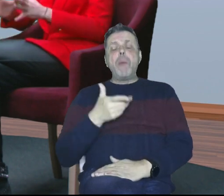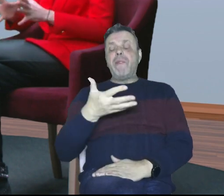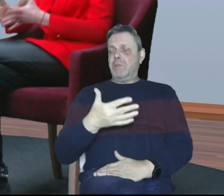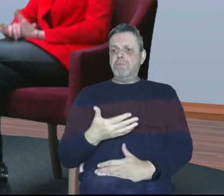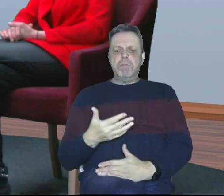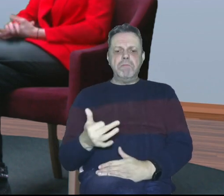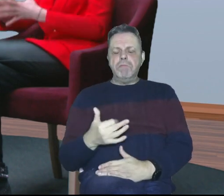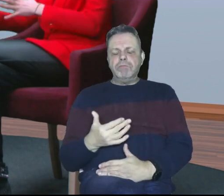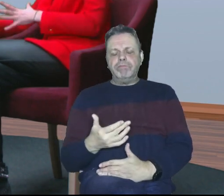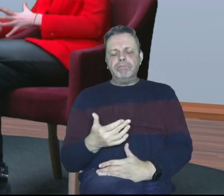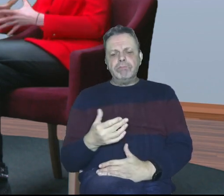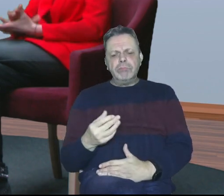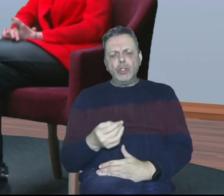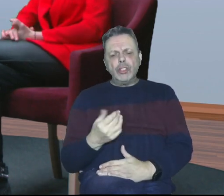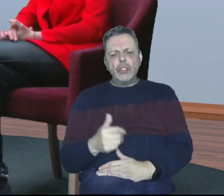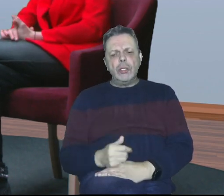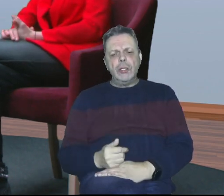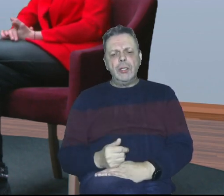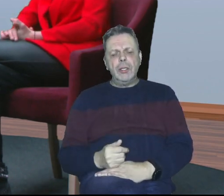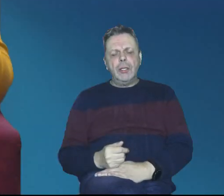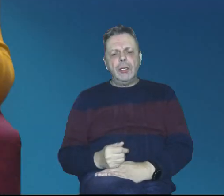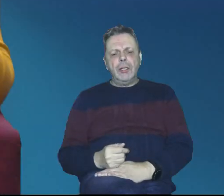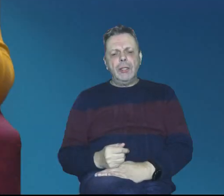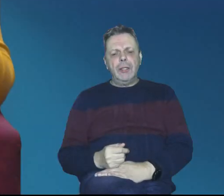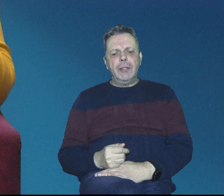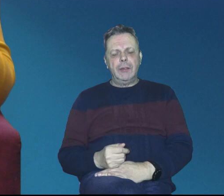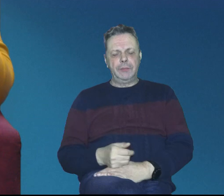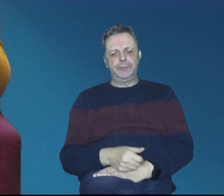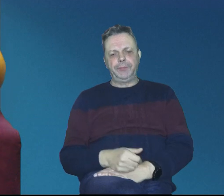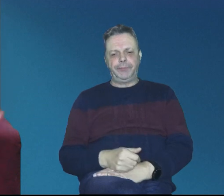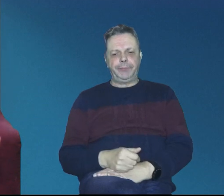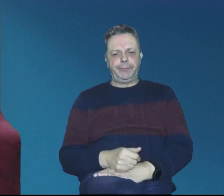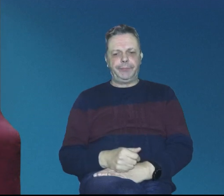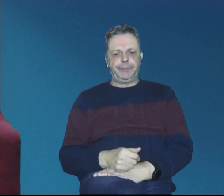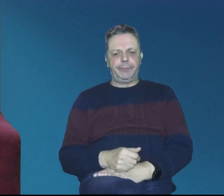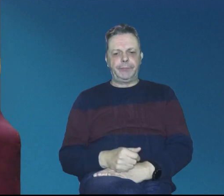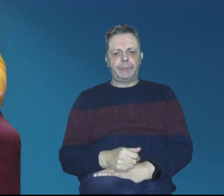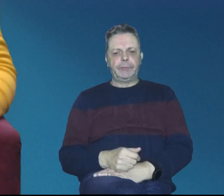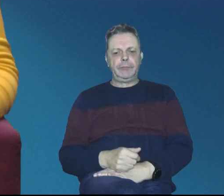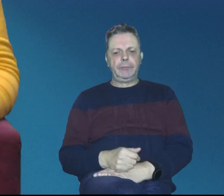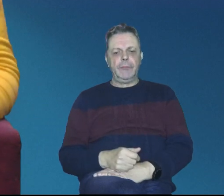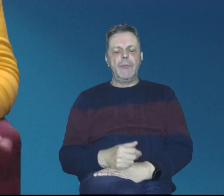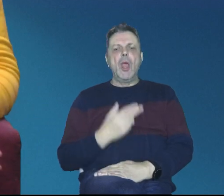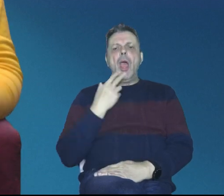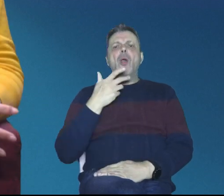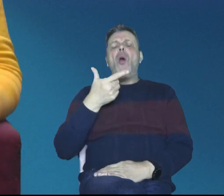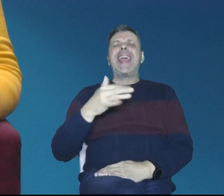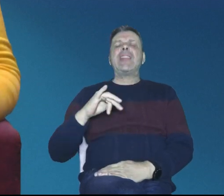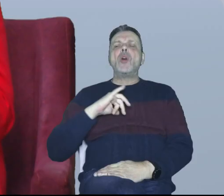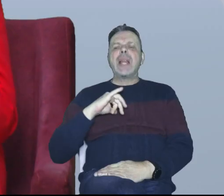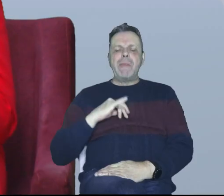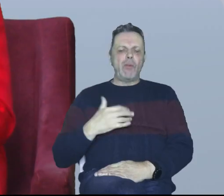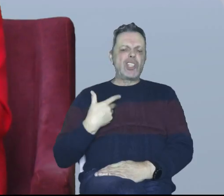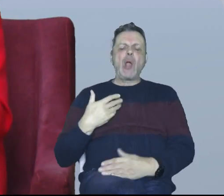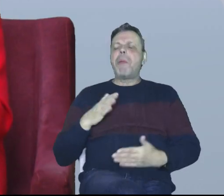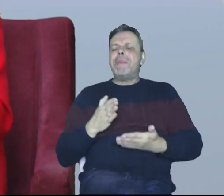Koje bi vi jedno od zanimljivosti? Može mala digresija. Može. Vladimir Gerić. Evo ga, znala sam da ćete se sjetiti. Nisam ni sumnjala u vas. Koje je jedno